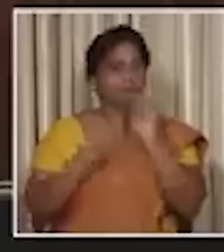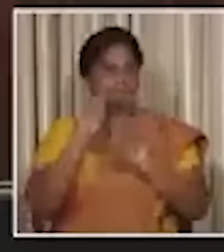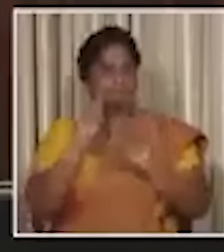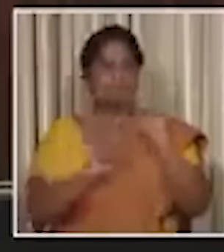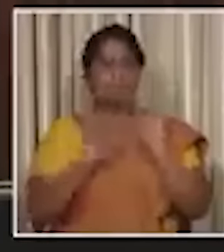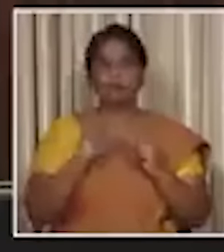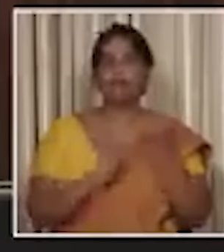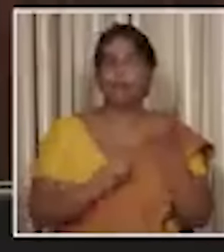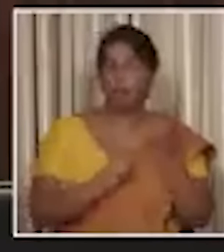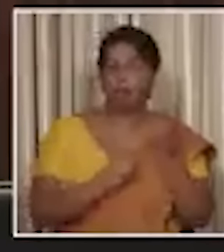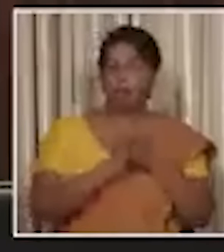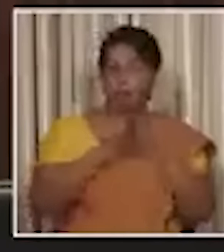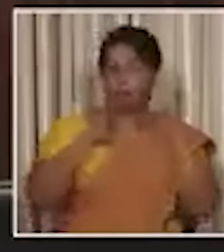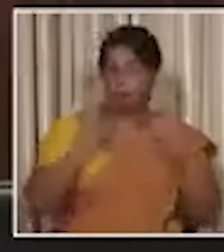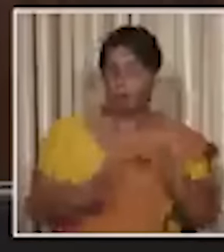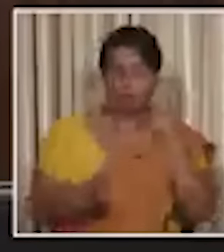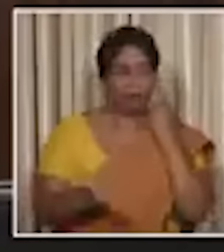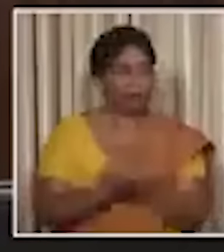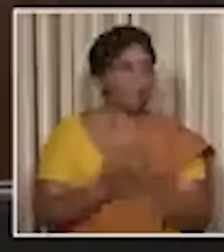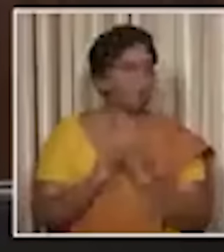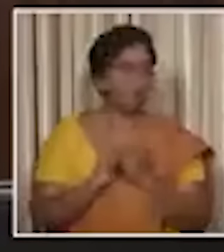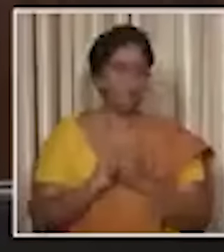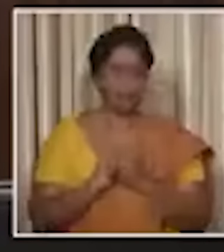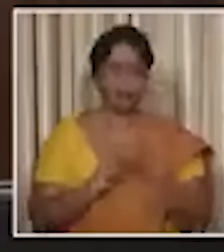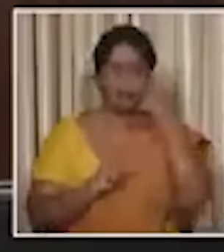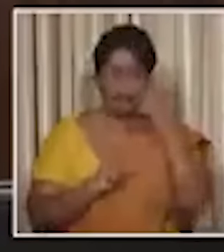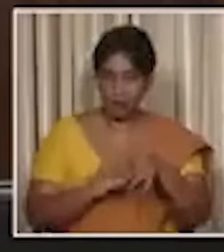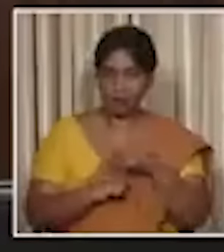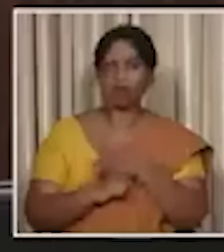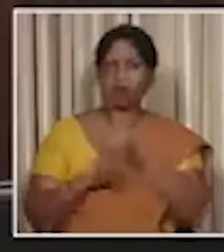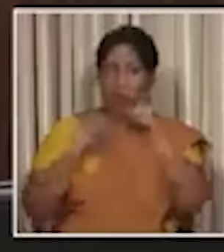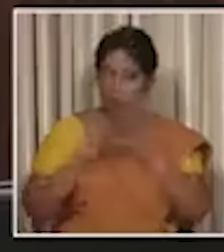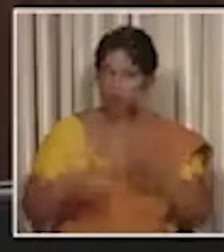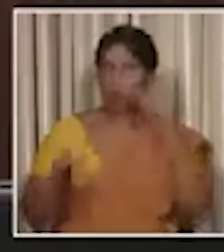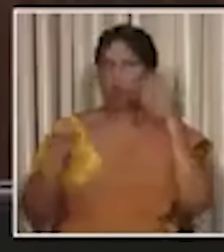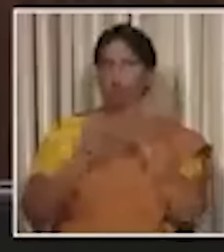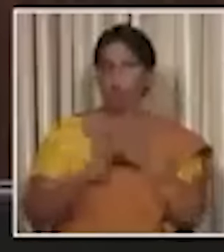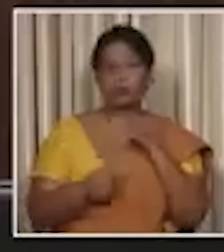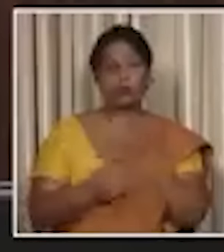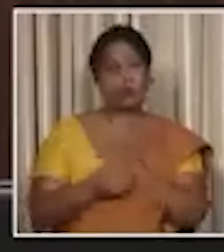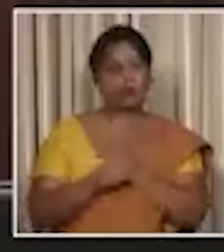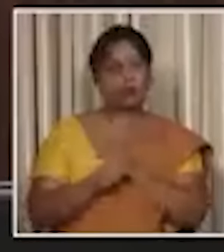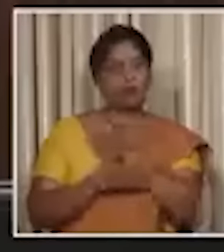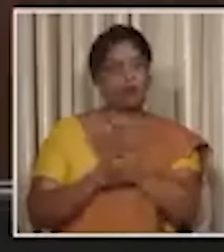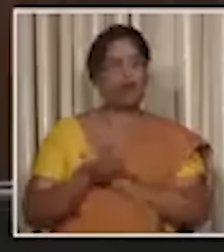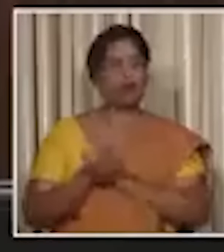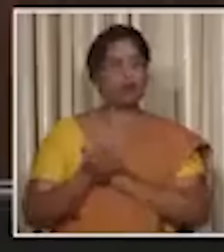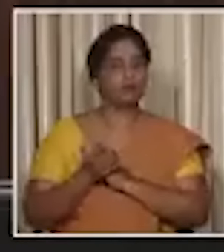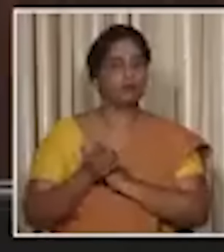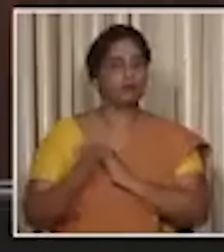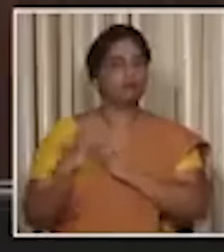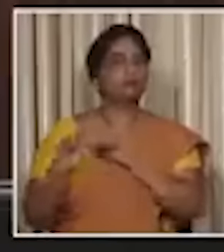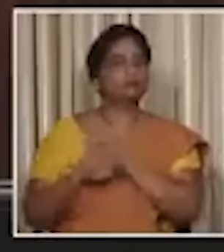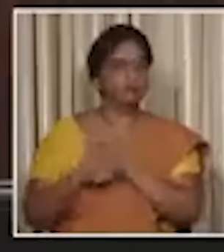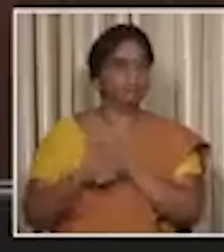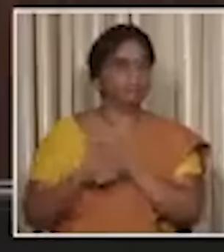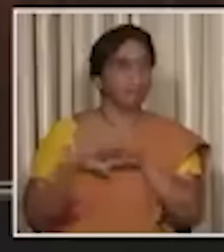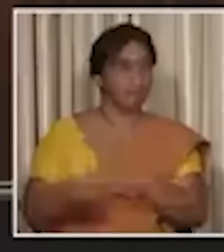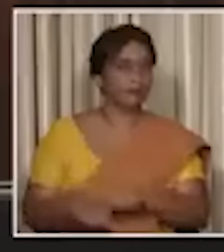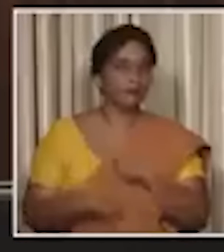என்று நாங்கள் கருதவில்லை. சில நேரம் தொழில்நுட்பம் அவசியம், சில சந்தர்ப்பங்கள் மூலதனம் அவசியம், சில சந்தர்ப்பங்கள் அப்படிப்பட்ட தேவைகளுக்கு மத்தியில் நாங்கள்